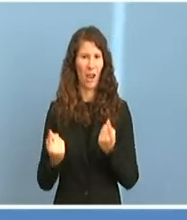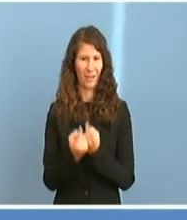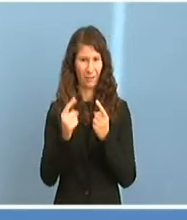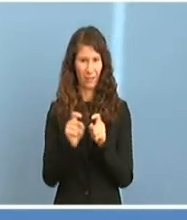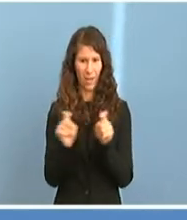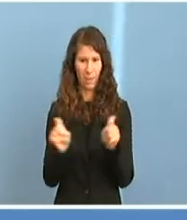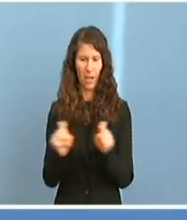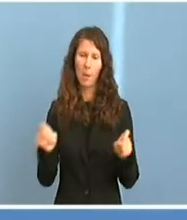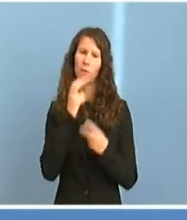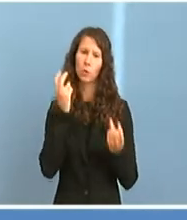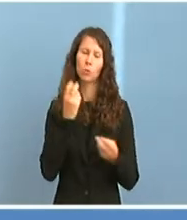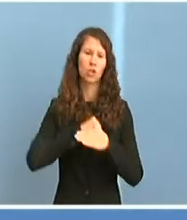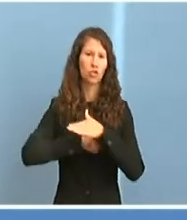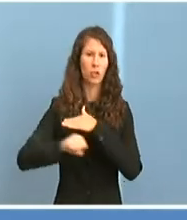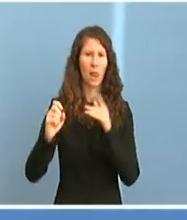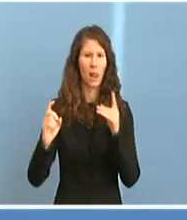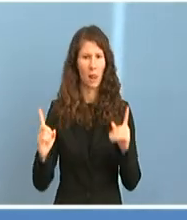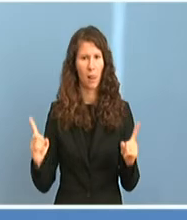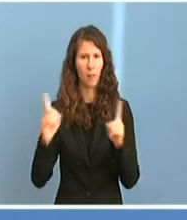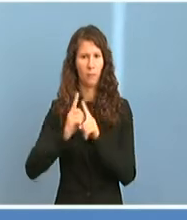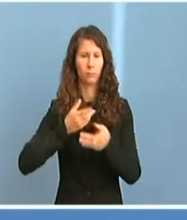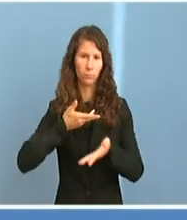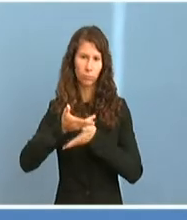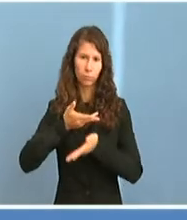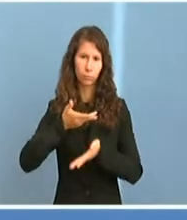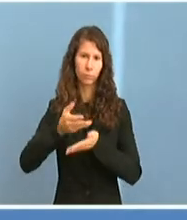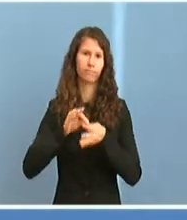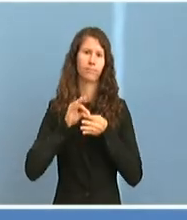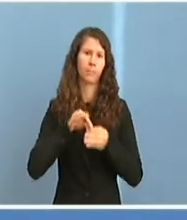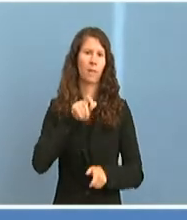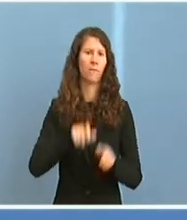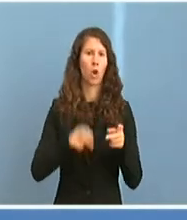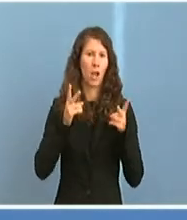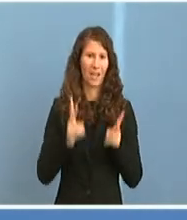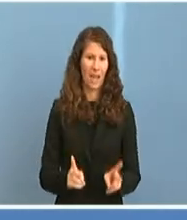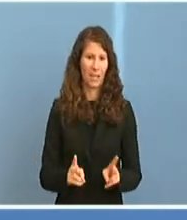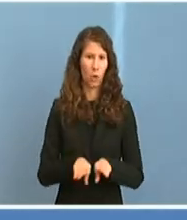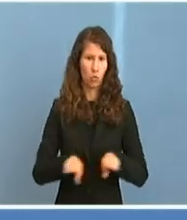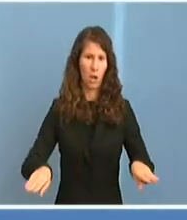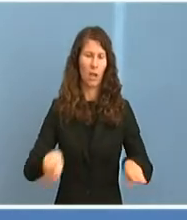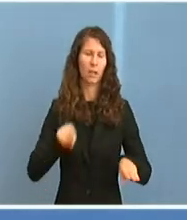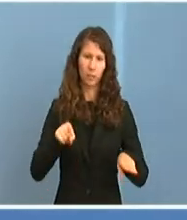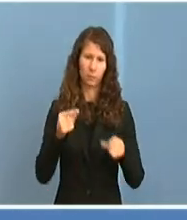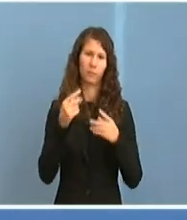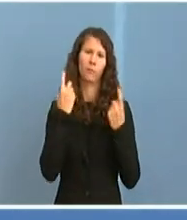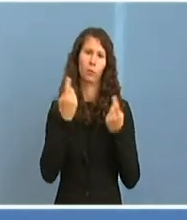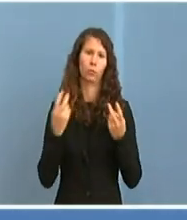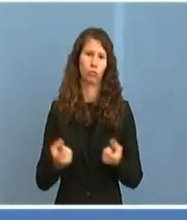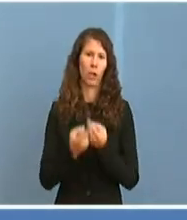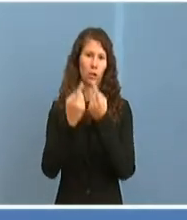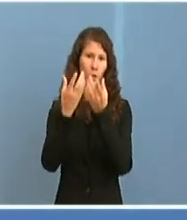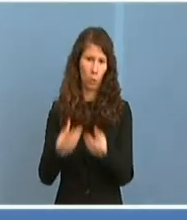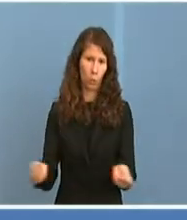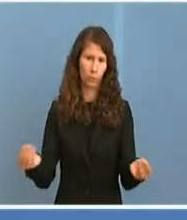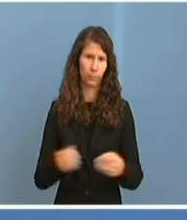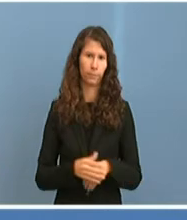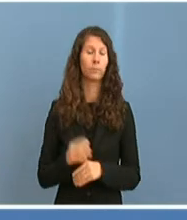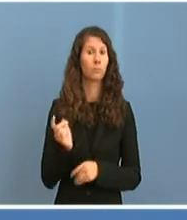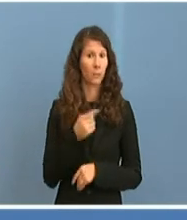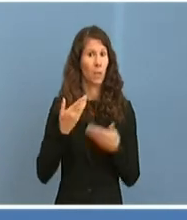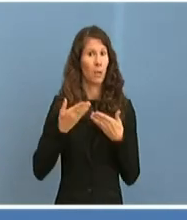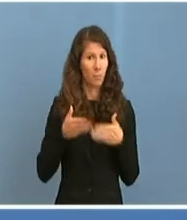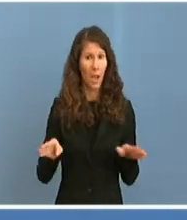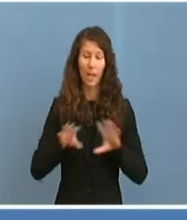im Dialog und auf Grundlage des Völkerrechts lösen. Und wir sind weiterhin bereit, jede Bemühung zu diesem Zweck